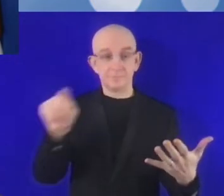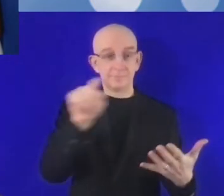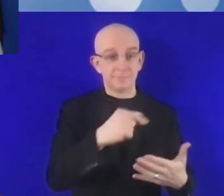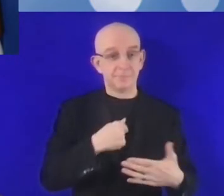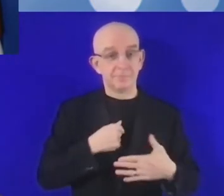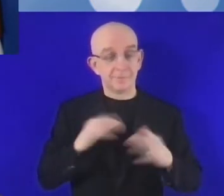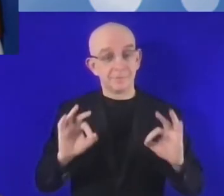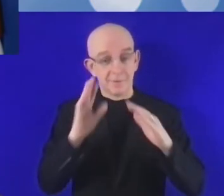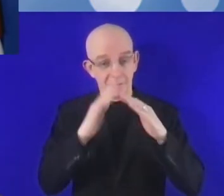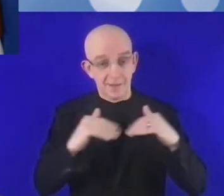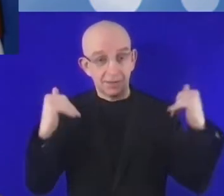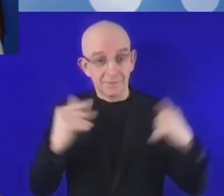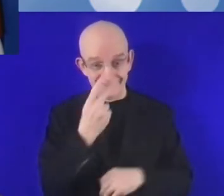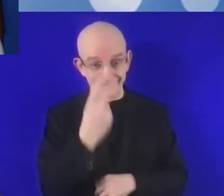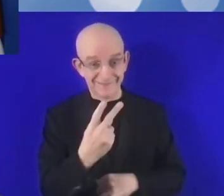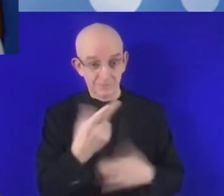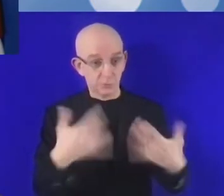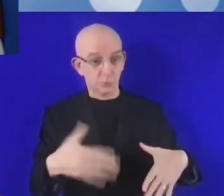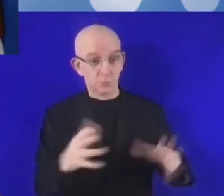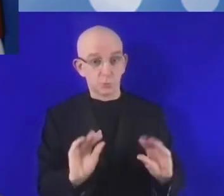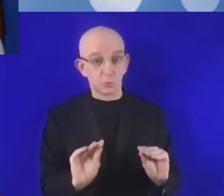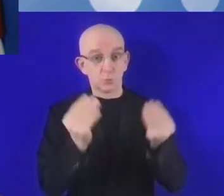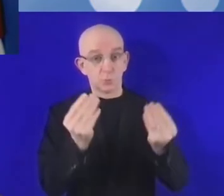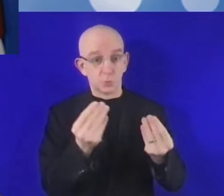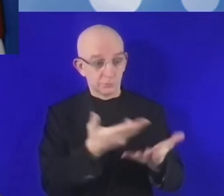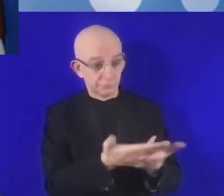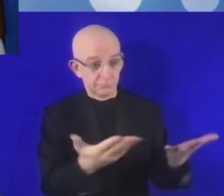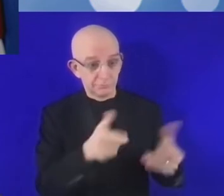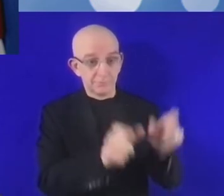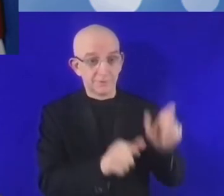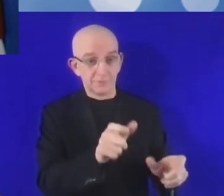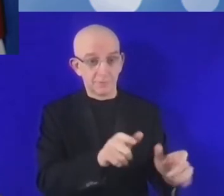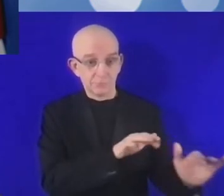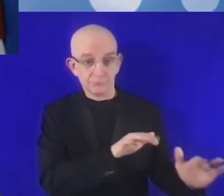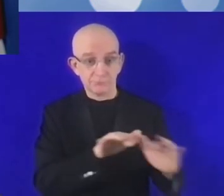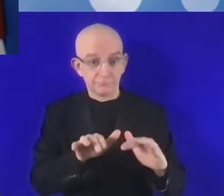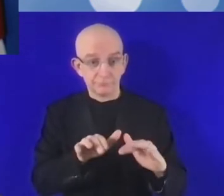vous apprécierez cette région, cette ville à sa juste valeur. Je suis content